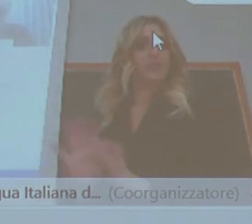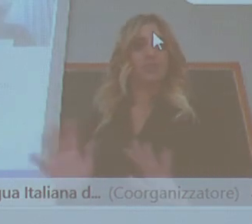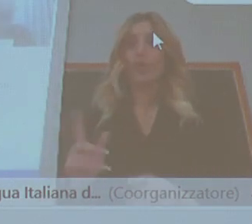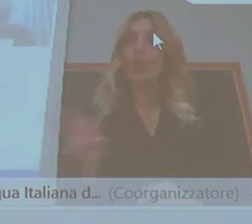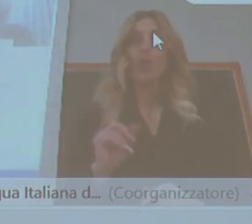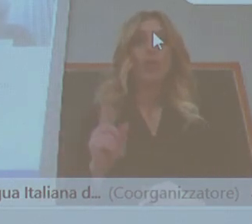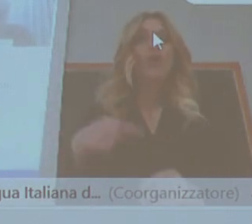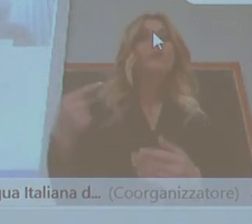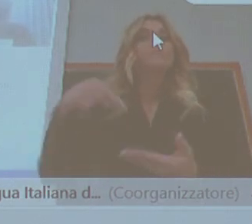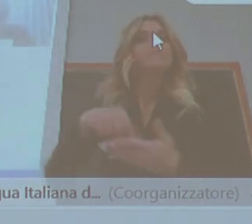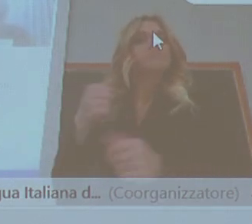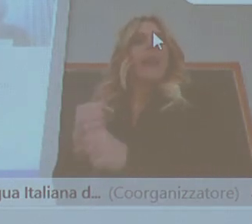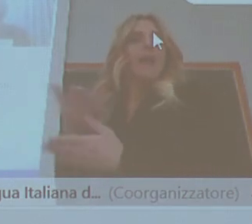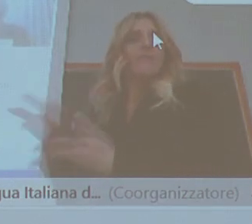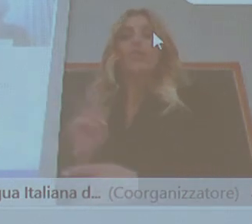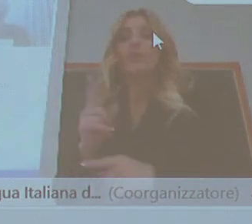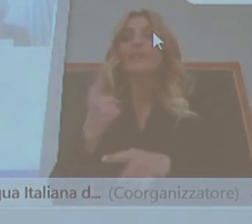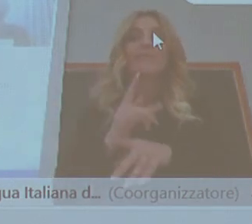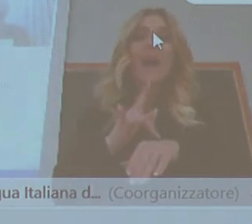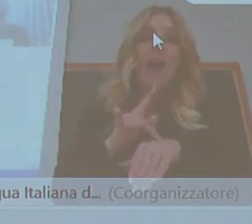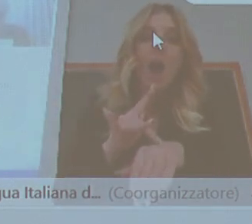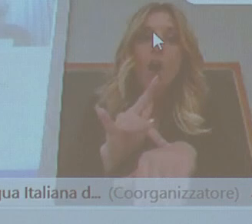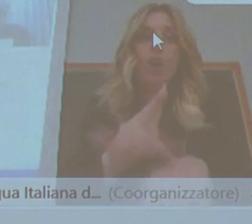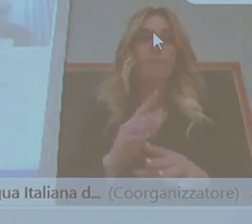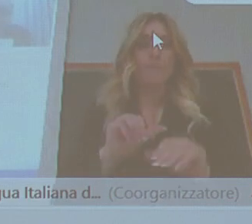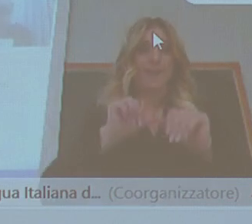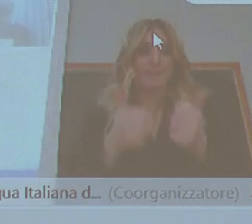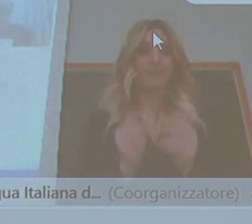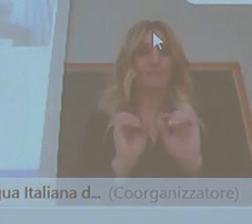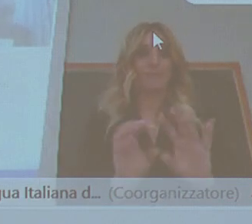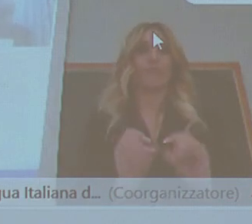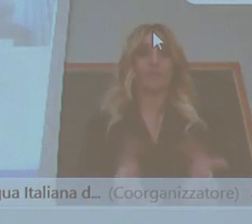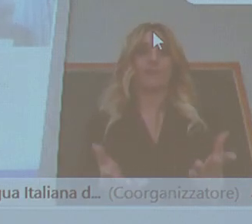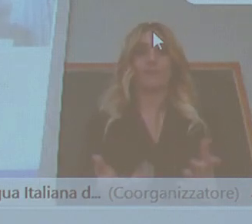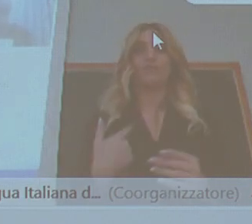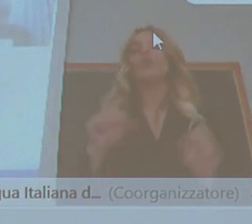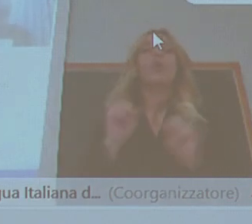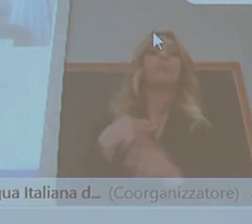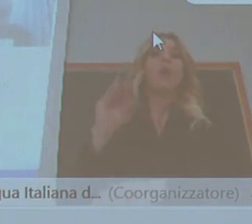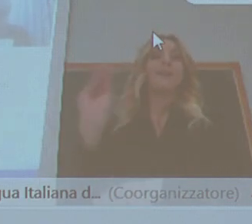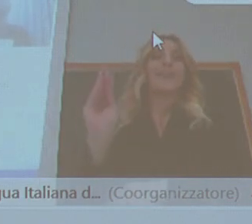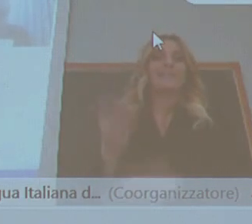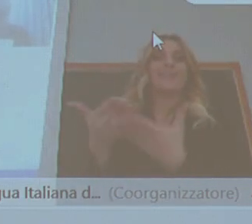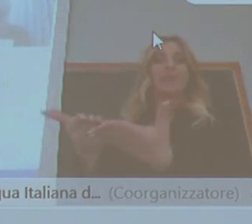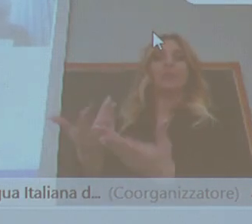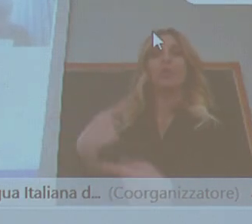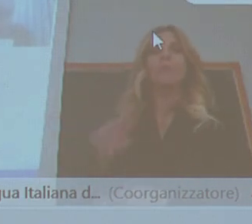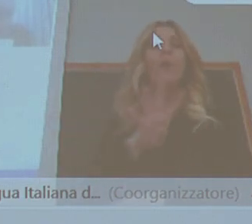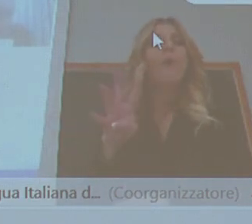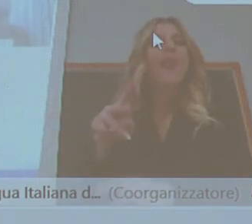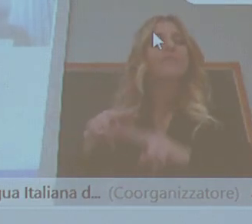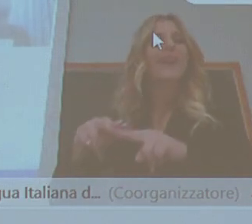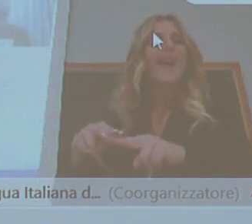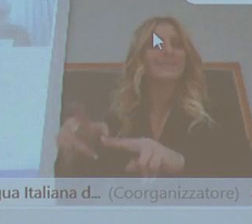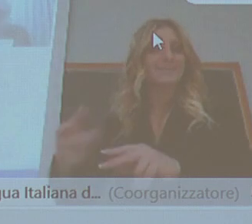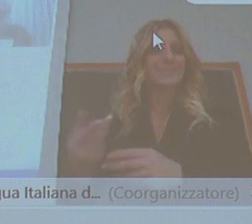deve accompagnare la sua attività con una formazione continua e non poi chiedere aiuto, ecco il welfare assistenziale, che deve